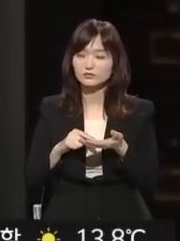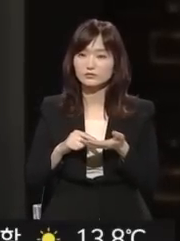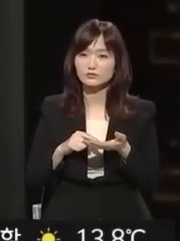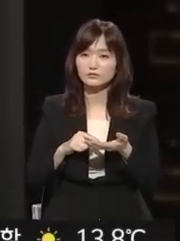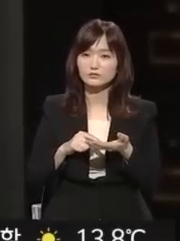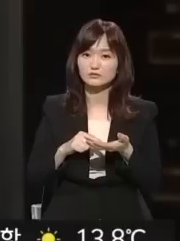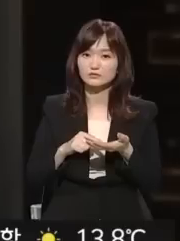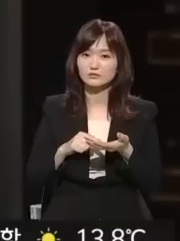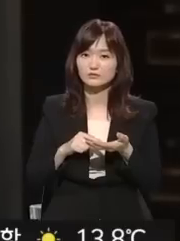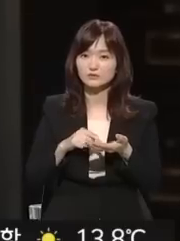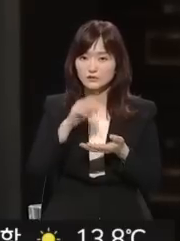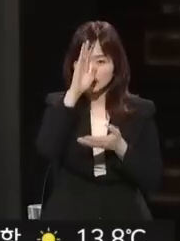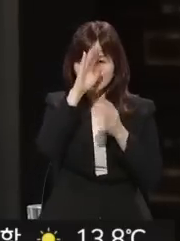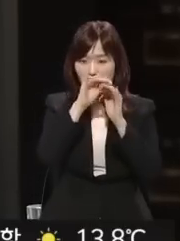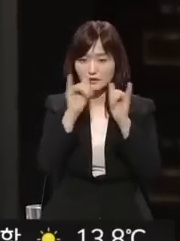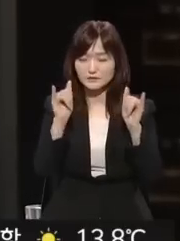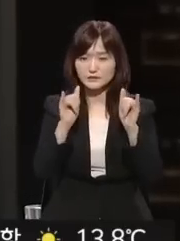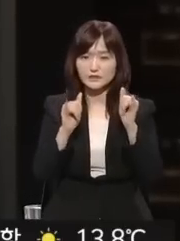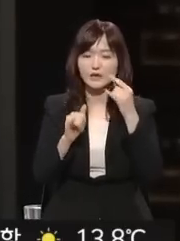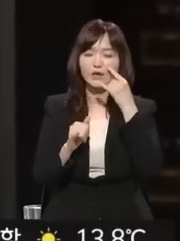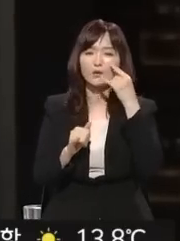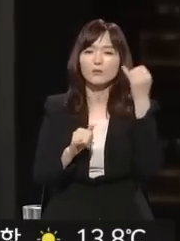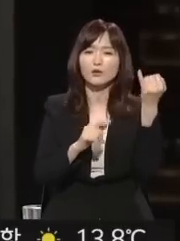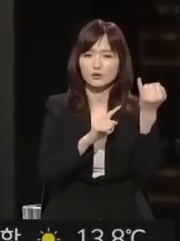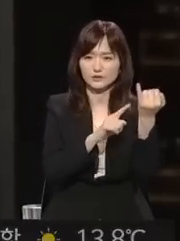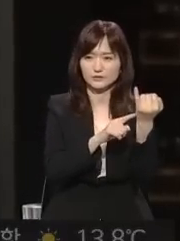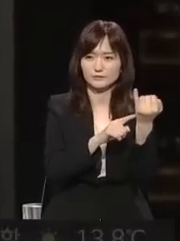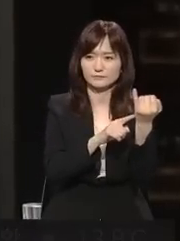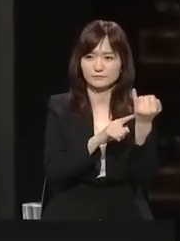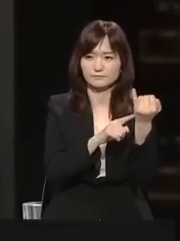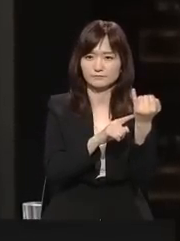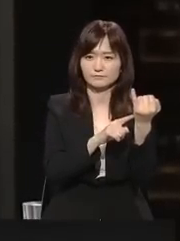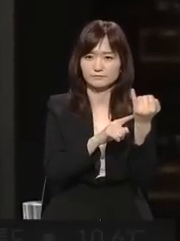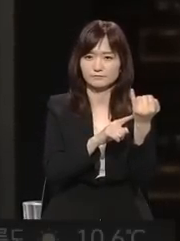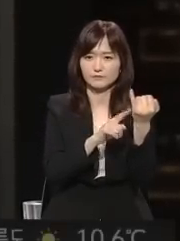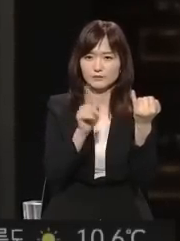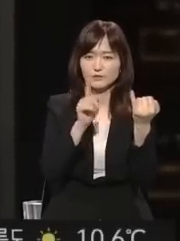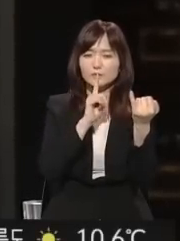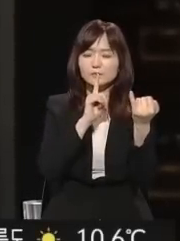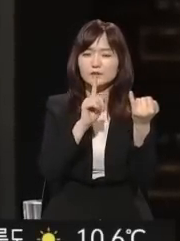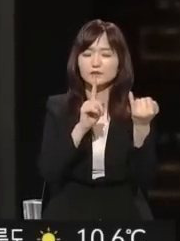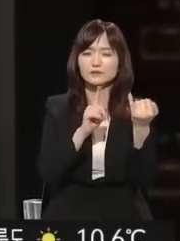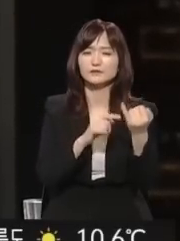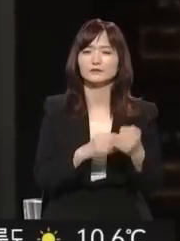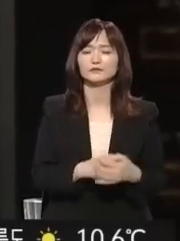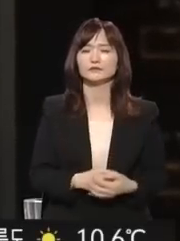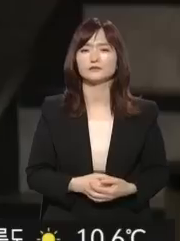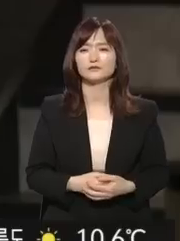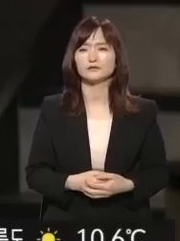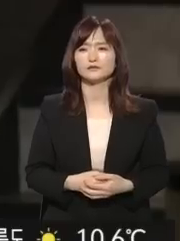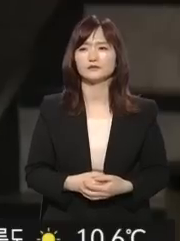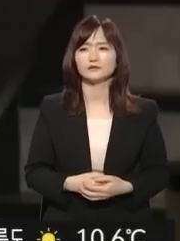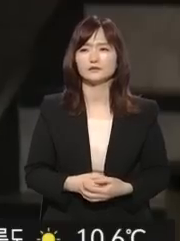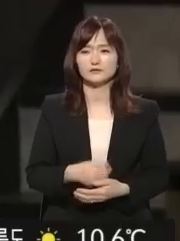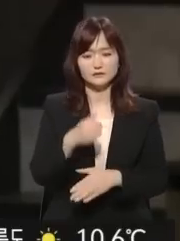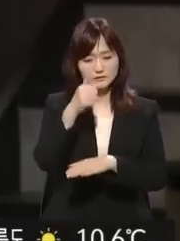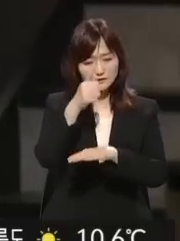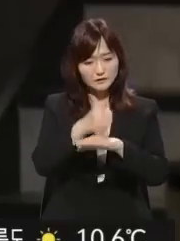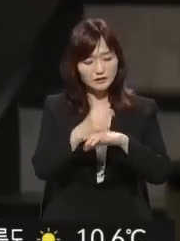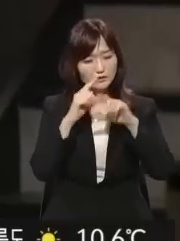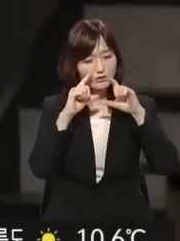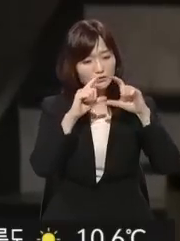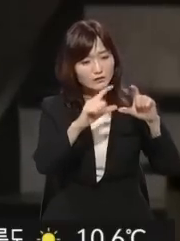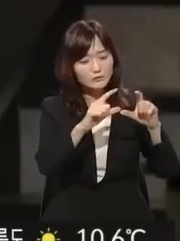환자의 어머니 있잖아요 그 따님의 어머니 어머니 뭐 좀 한 말씀 하셨다고 들었는데요네 그렇습니다 뭐 이런 결과가 위로가